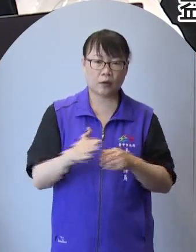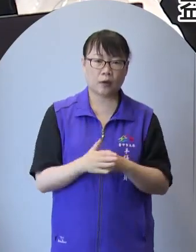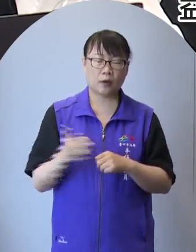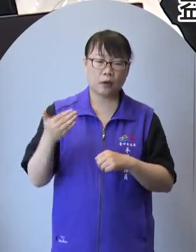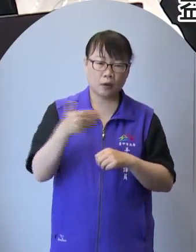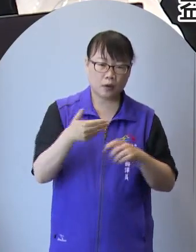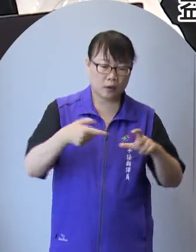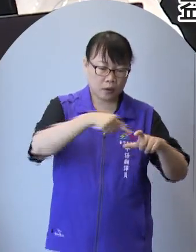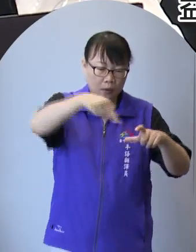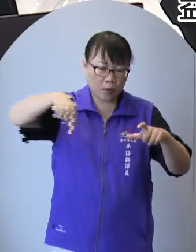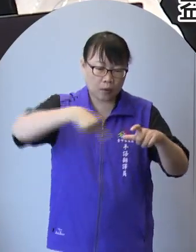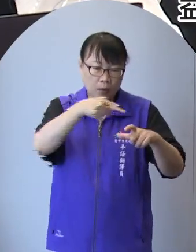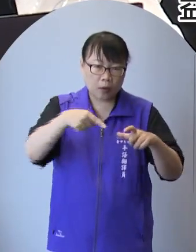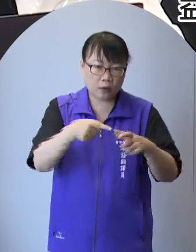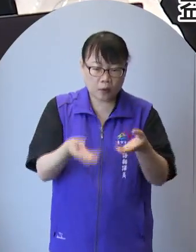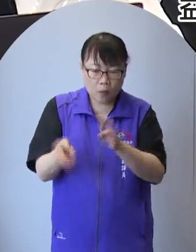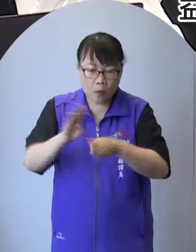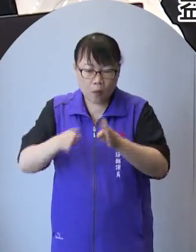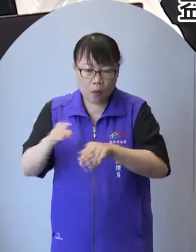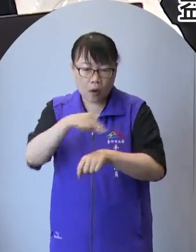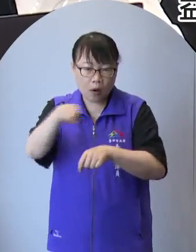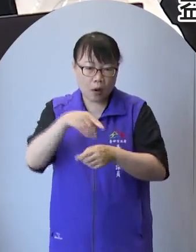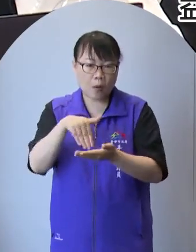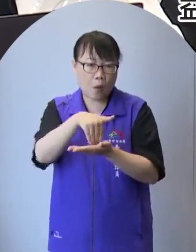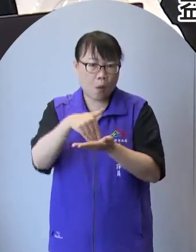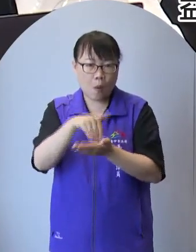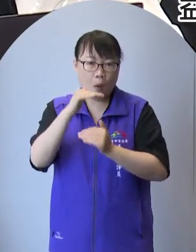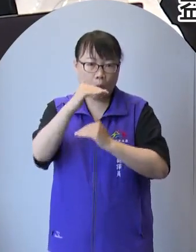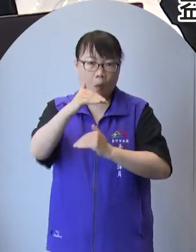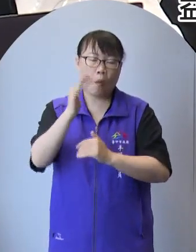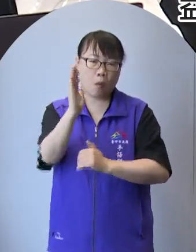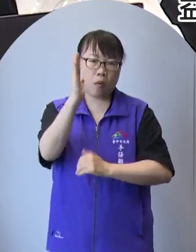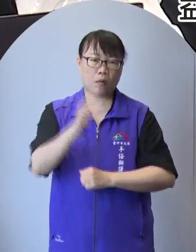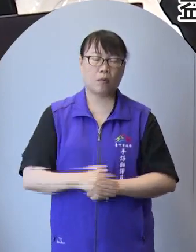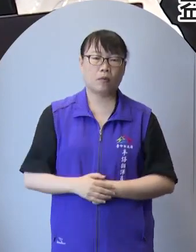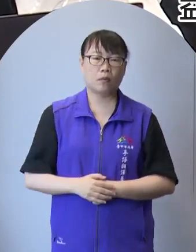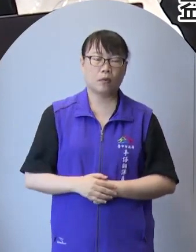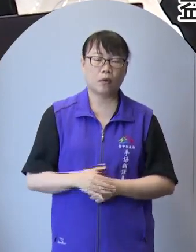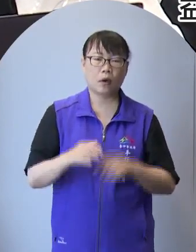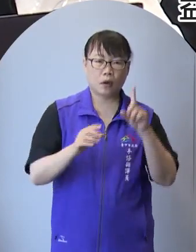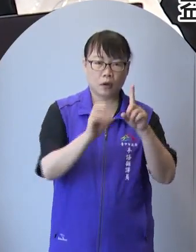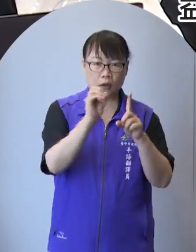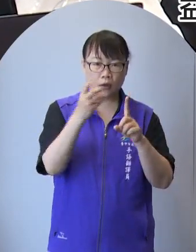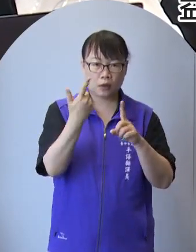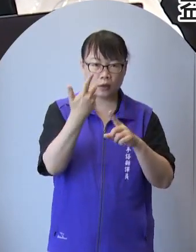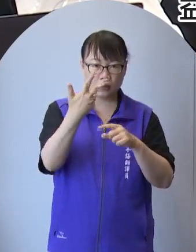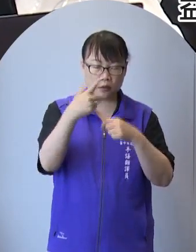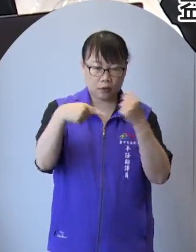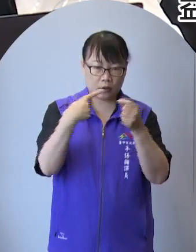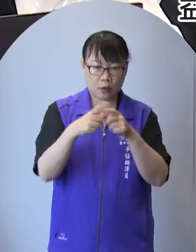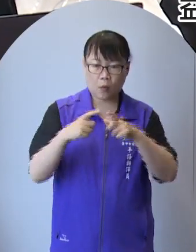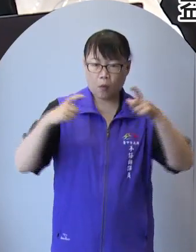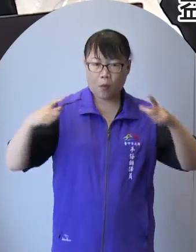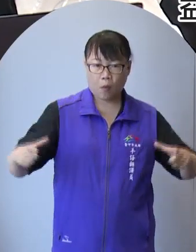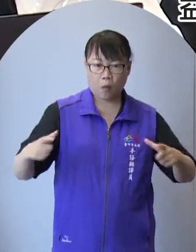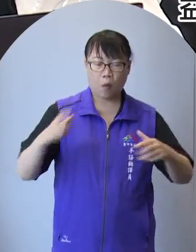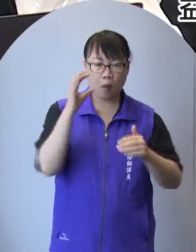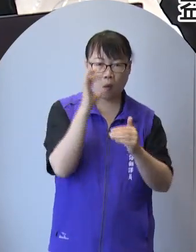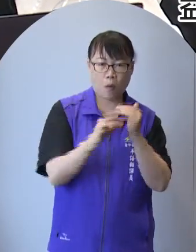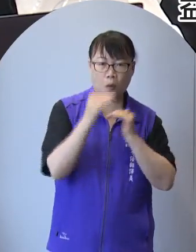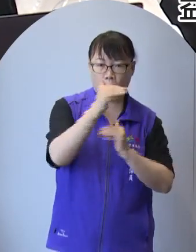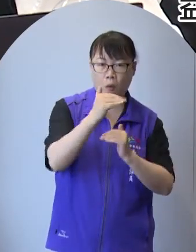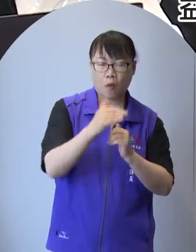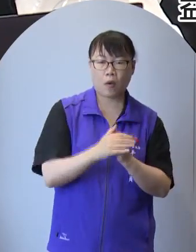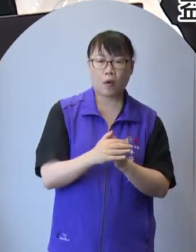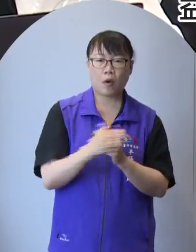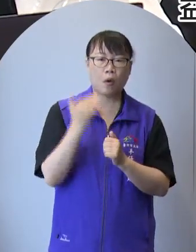盘、包装盒都限制塑胶类的。那一直到我们107年呢，在扩大限制新增的这个